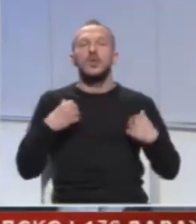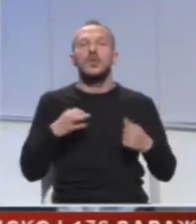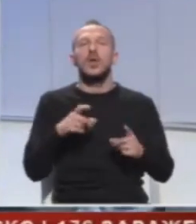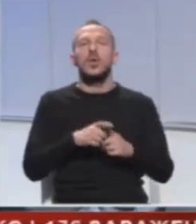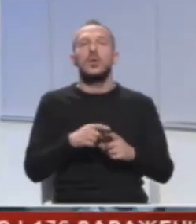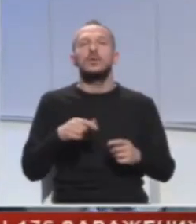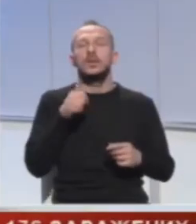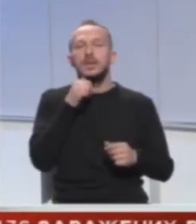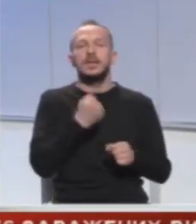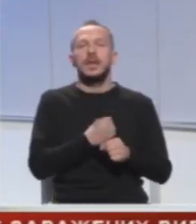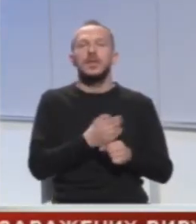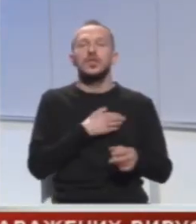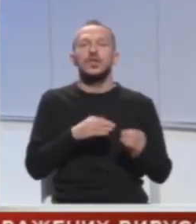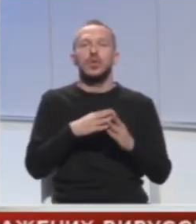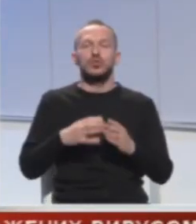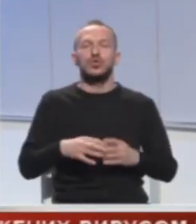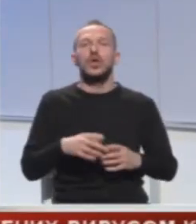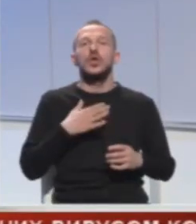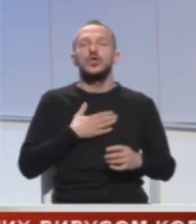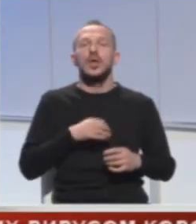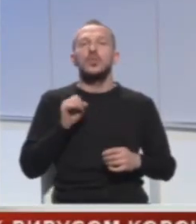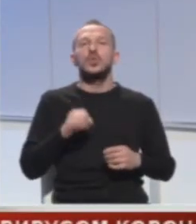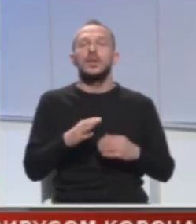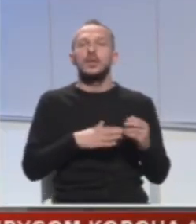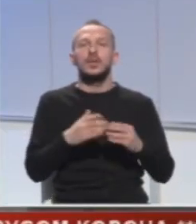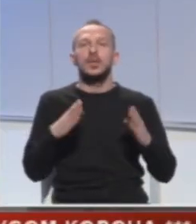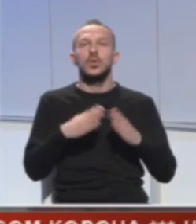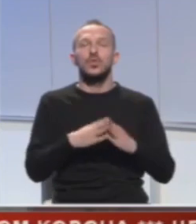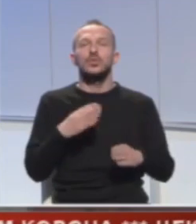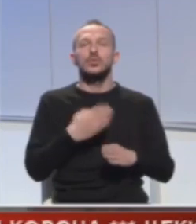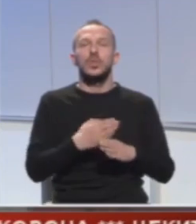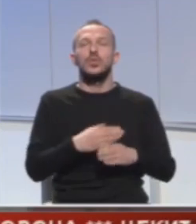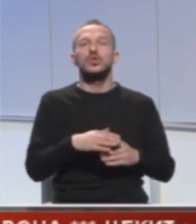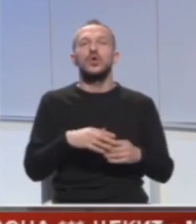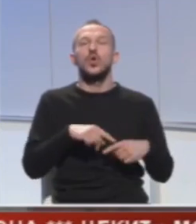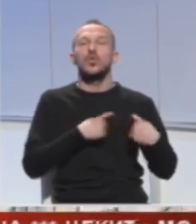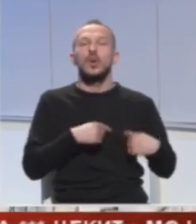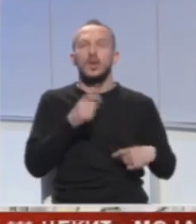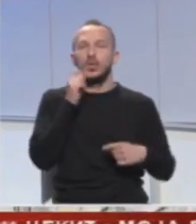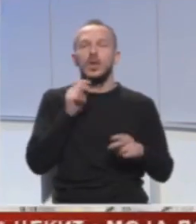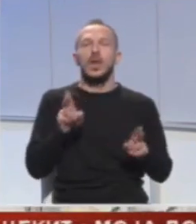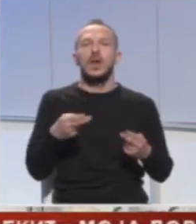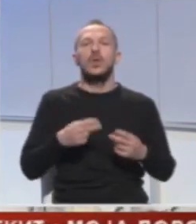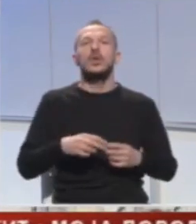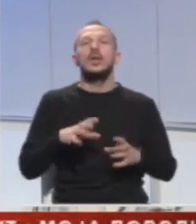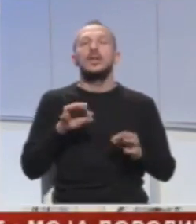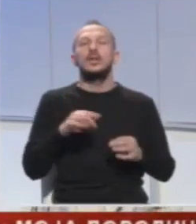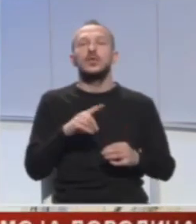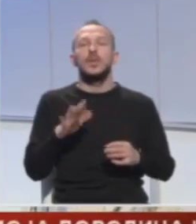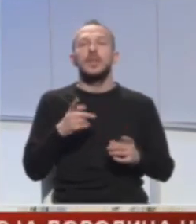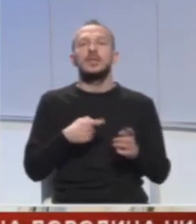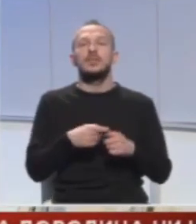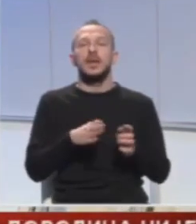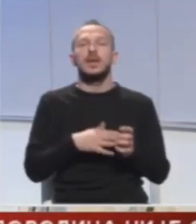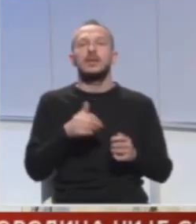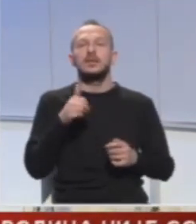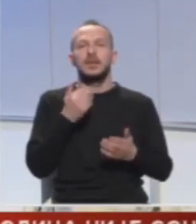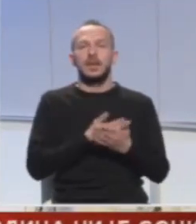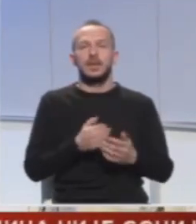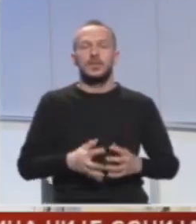od nadnica radeći za komšije, a želja mu je da izgradi kuću uz pomoć humanih ljudi. Ovako za 10-15 maraka 20